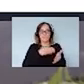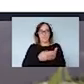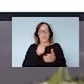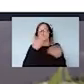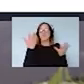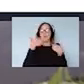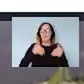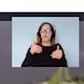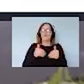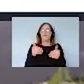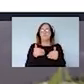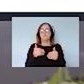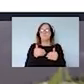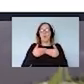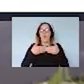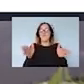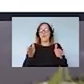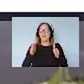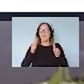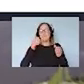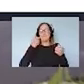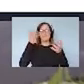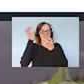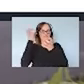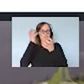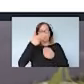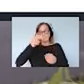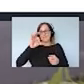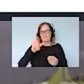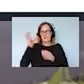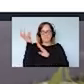gdzie możemy na bazie otwartych danych, danych z NASA również,